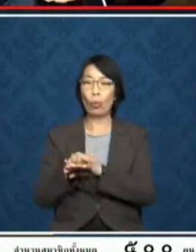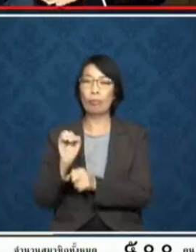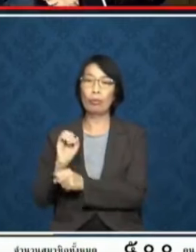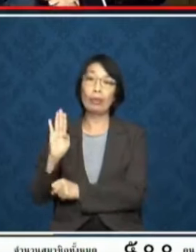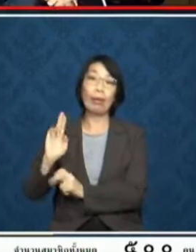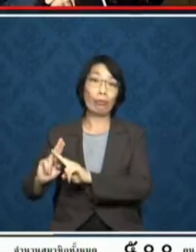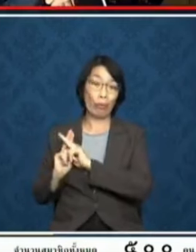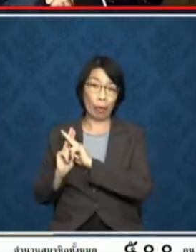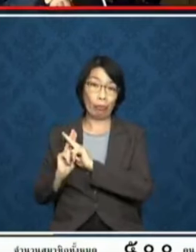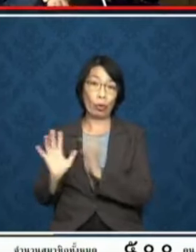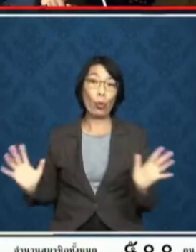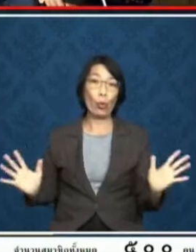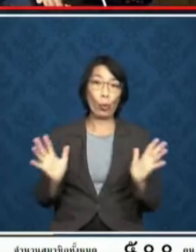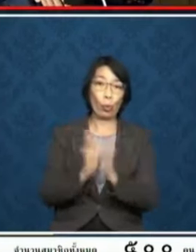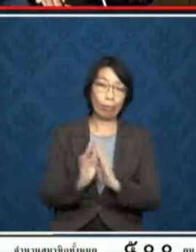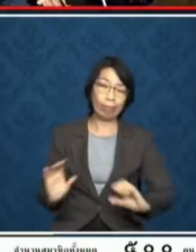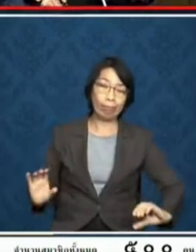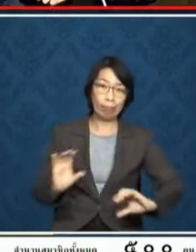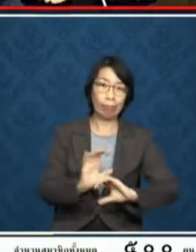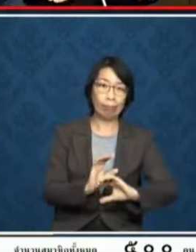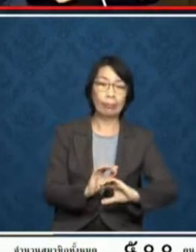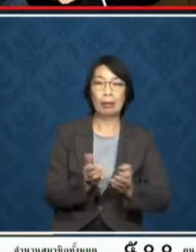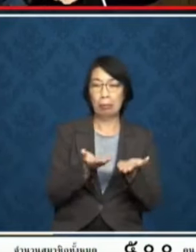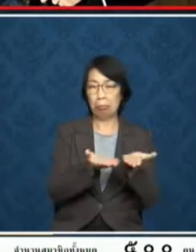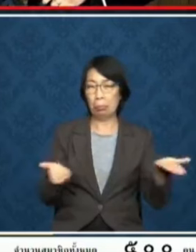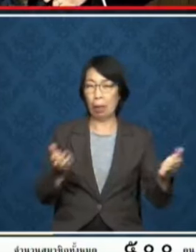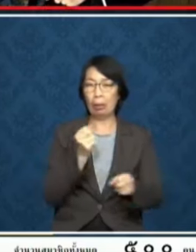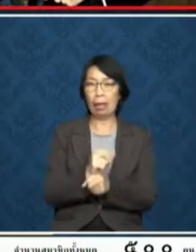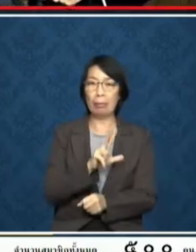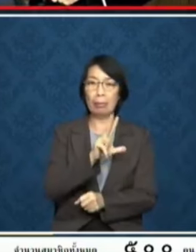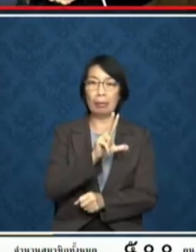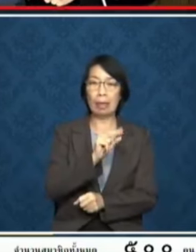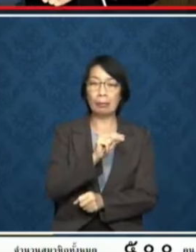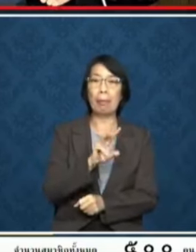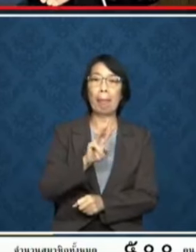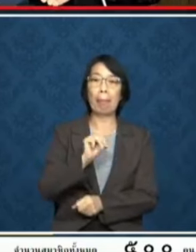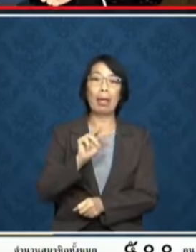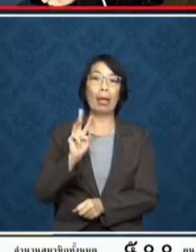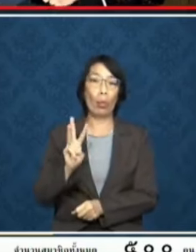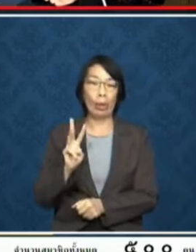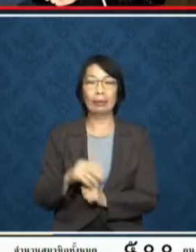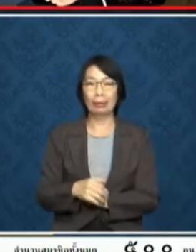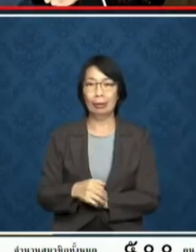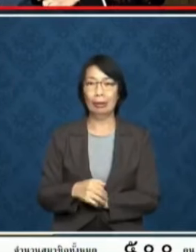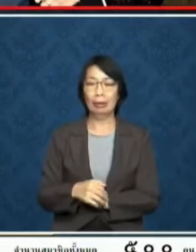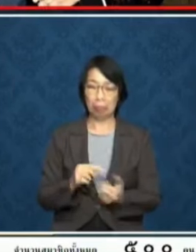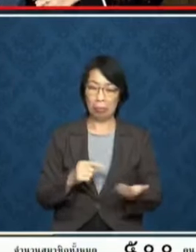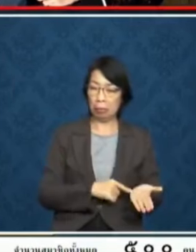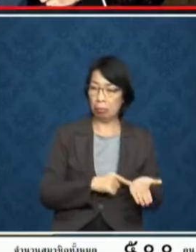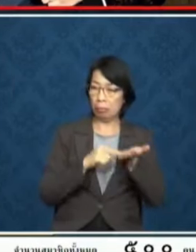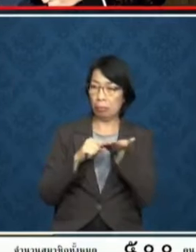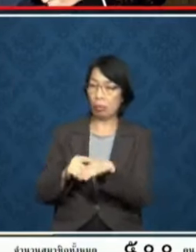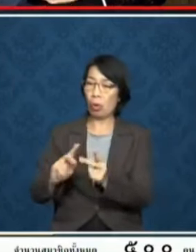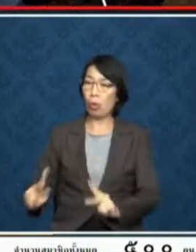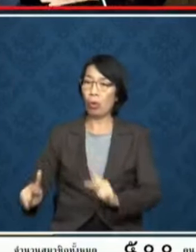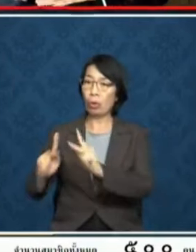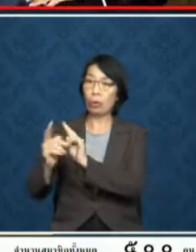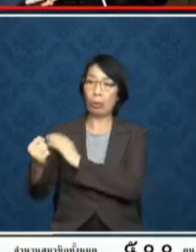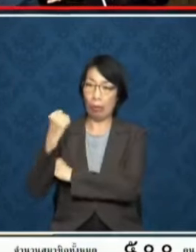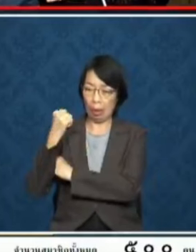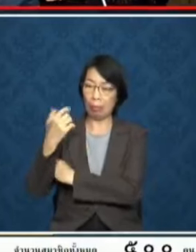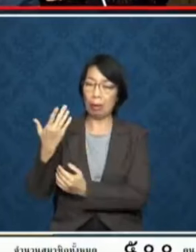นตั้งโซลาร์ฟาร์ม310เมกะวัตต์โดยมีการทำเรื่องขอให้กระทรวงพลังงานค่ะเปิดรับซื้อไฟฟ้าจาก